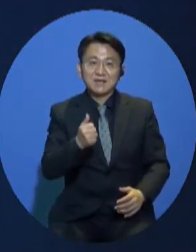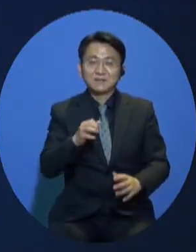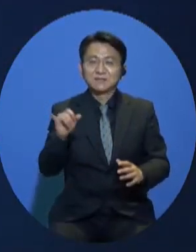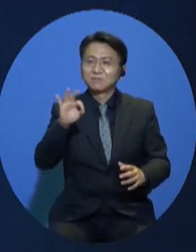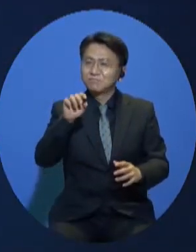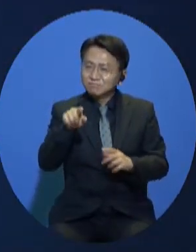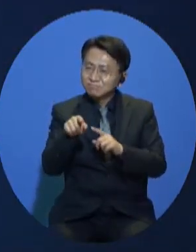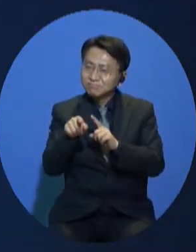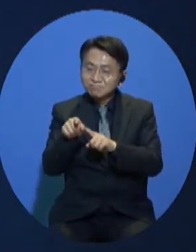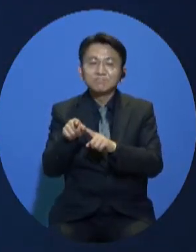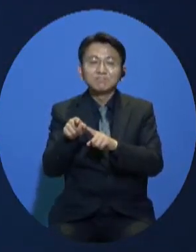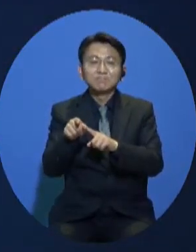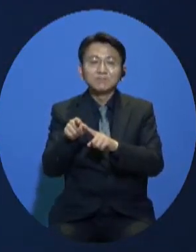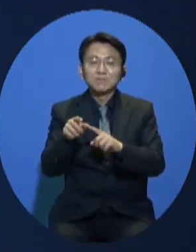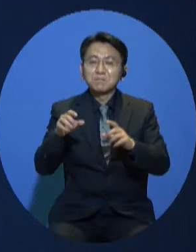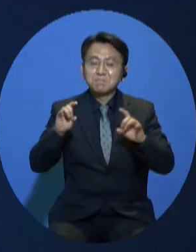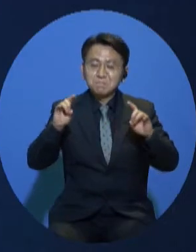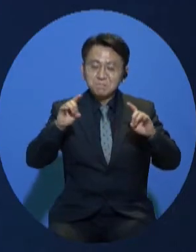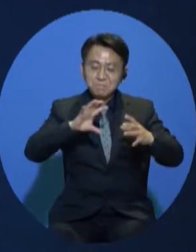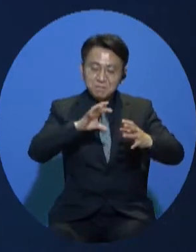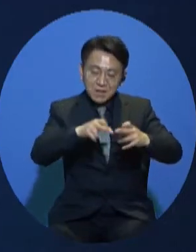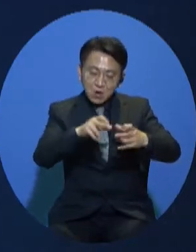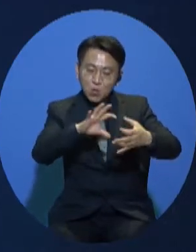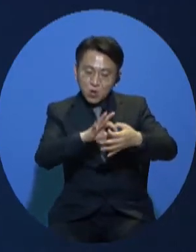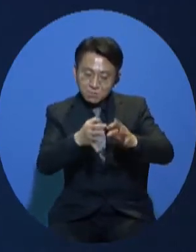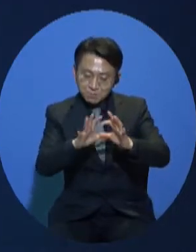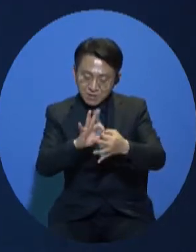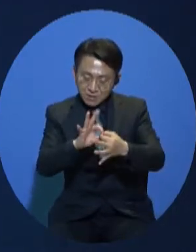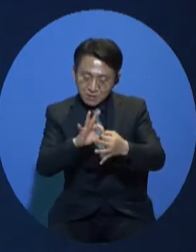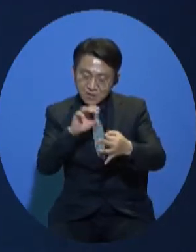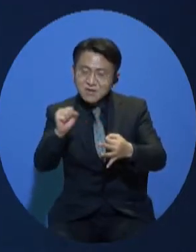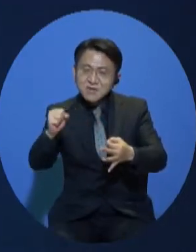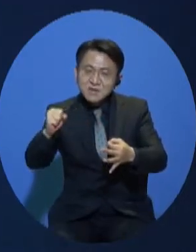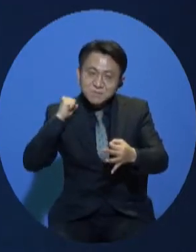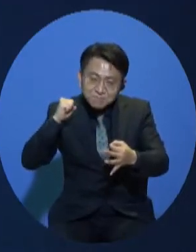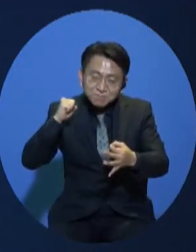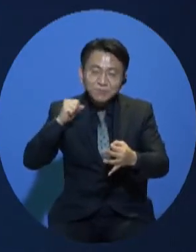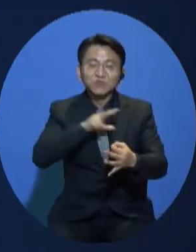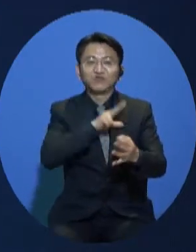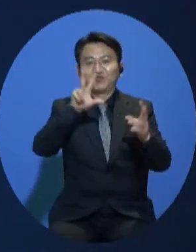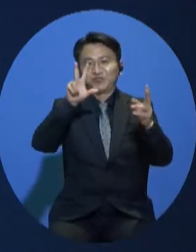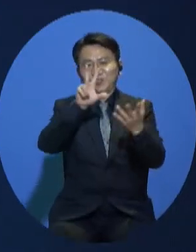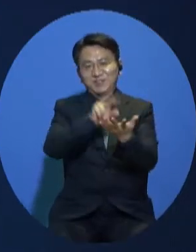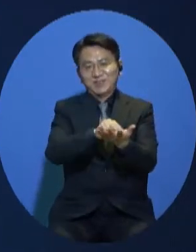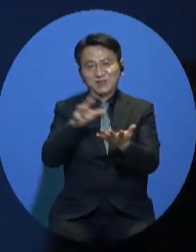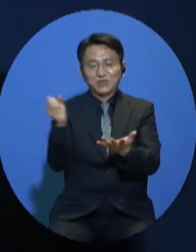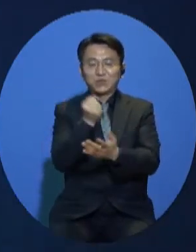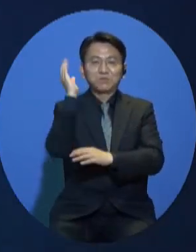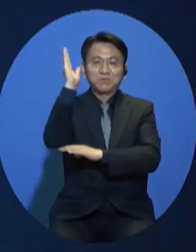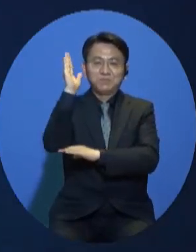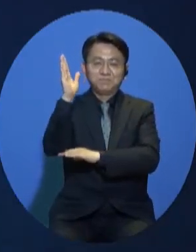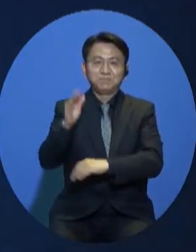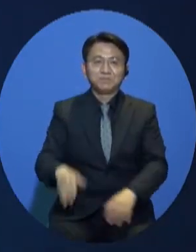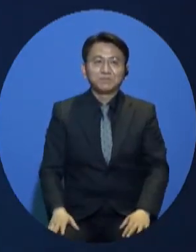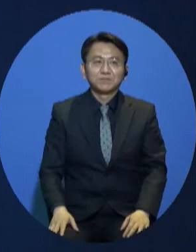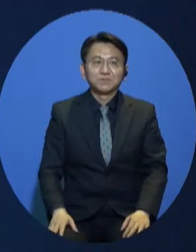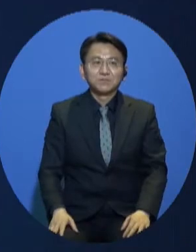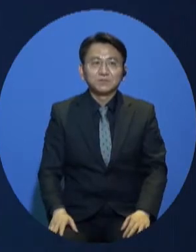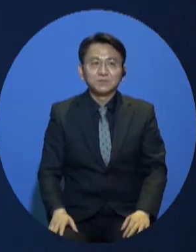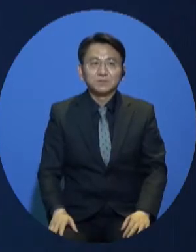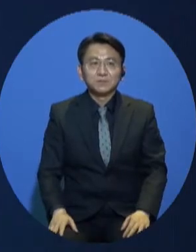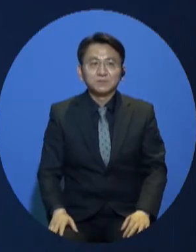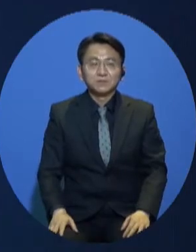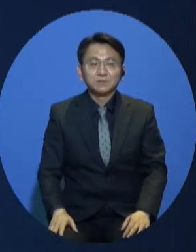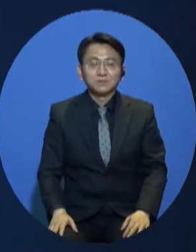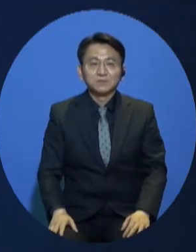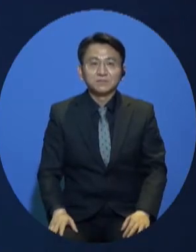계시는데요. 패럴림픽의 힘이라는 주제로 발표를 준비하고 계십니다. 여러분께 소개해드리겠습니다. Ivan, would you please start